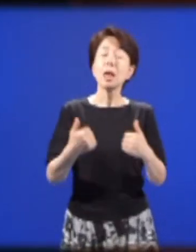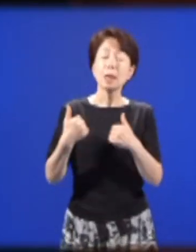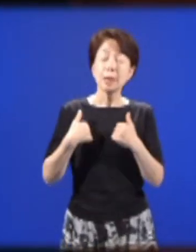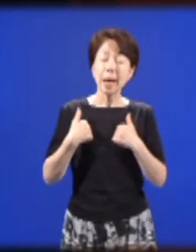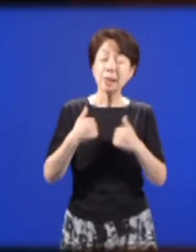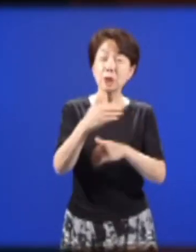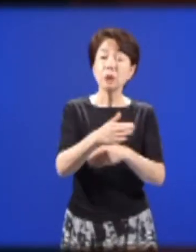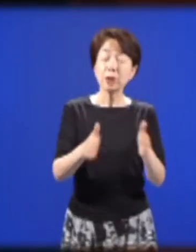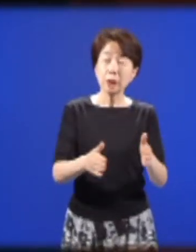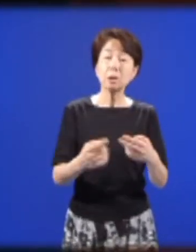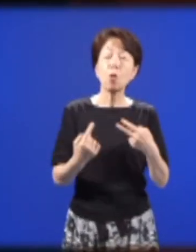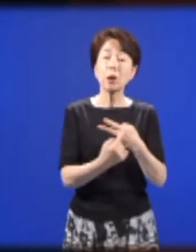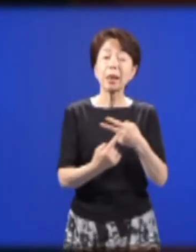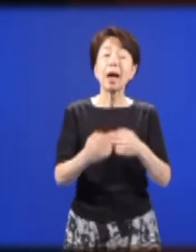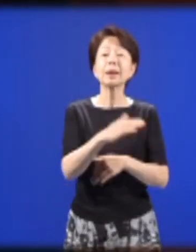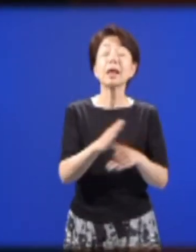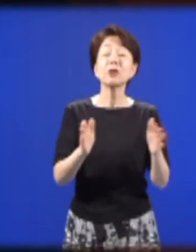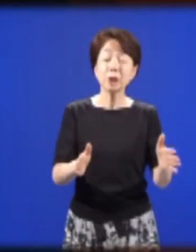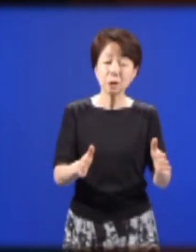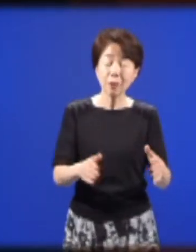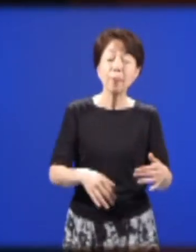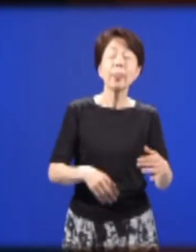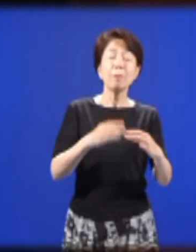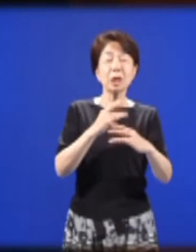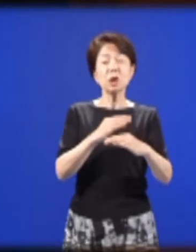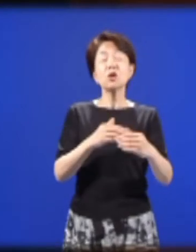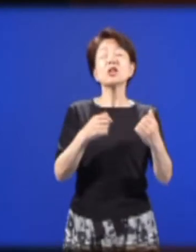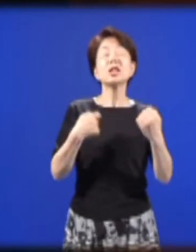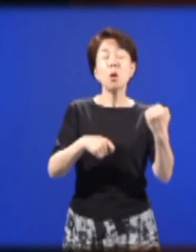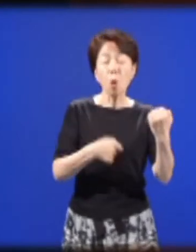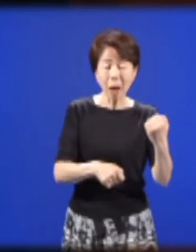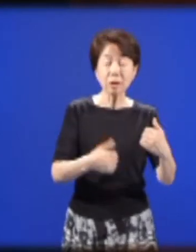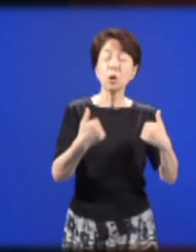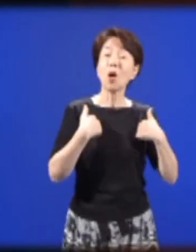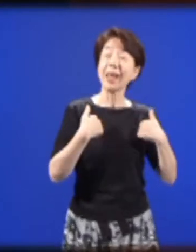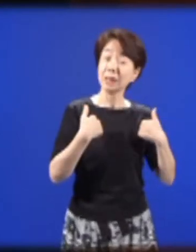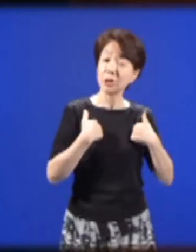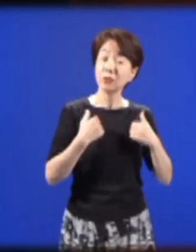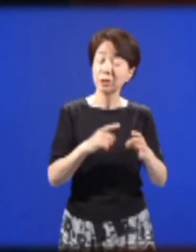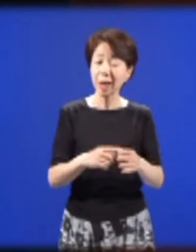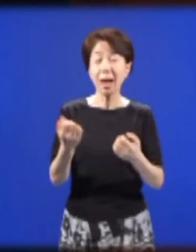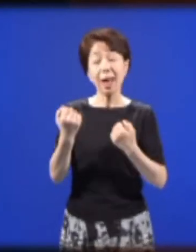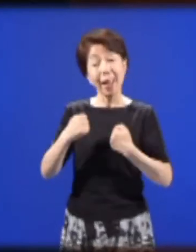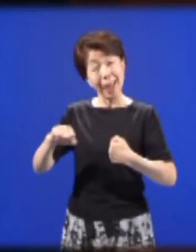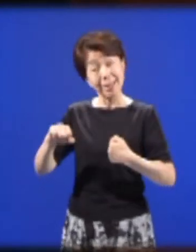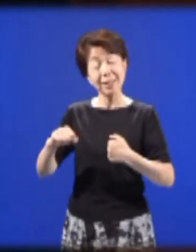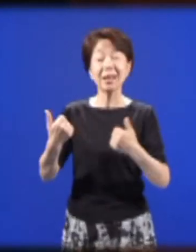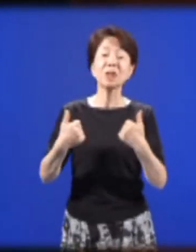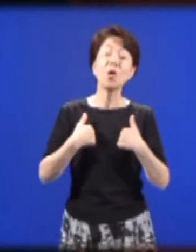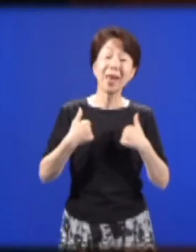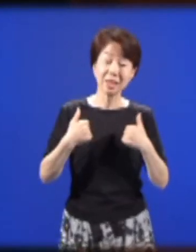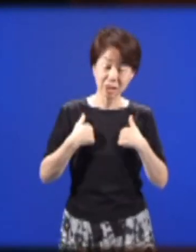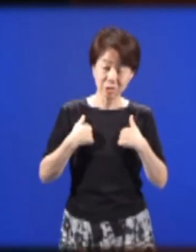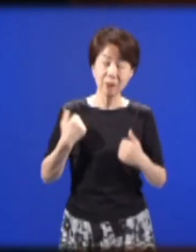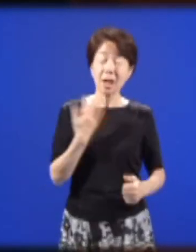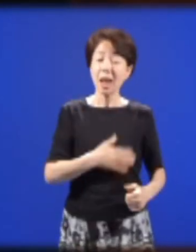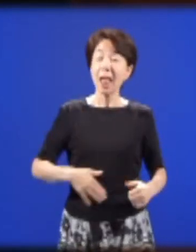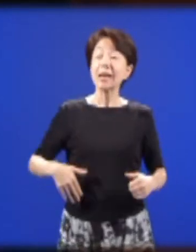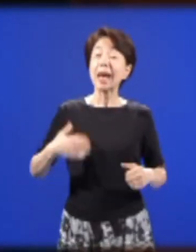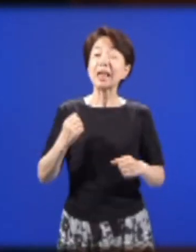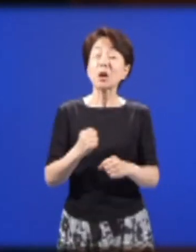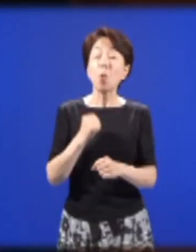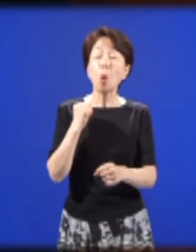とリハーサル室は吹奏楽の練習や演劇の練習、それから健康づく